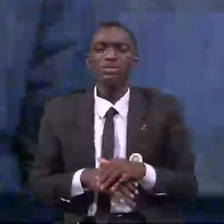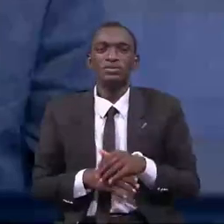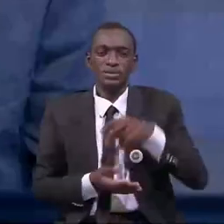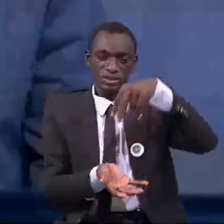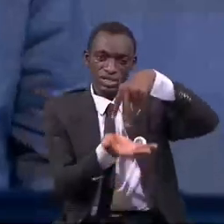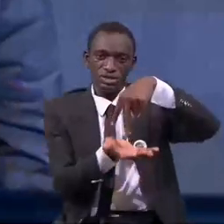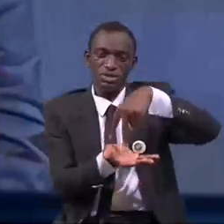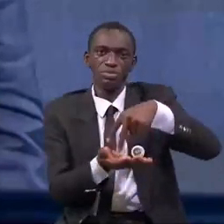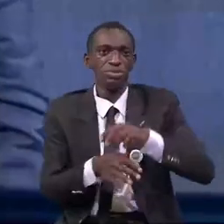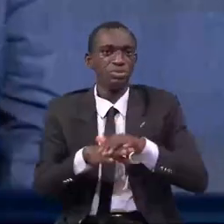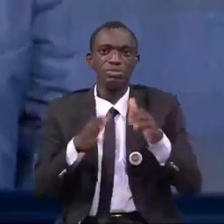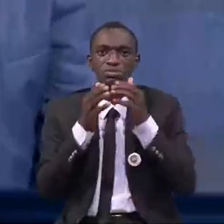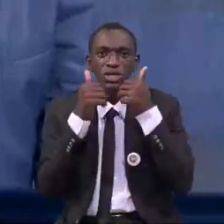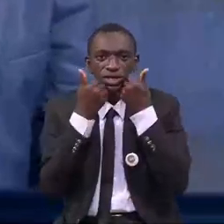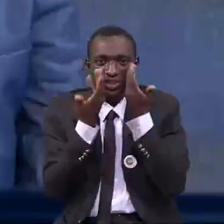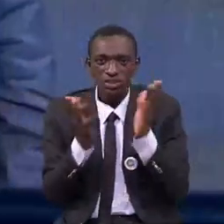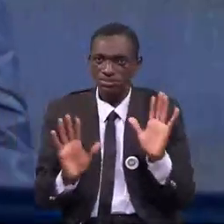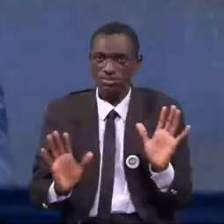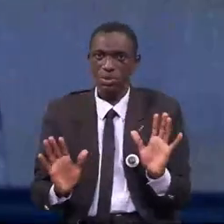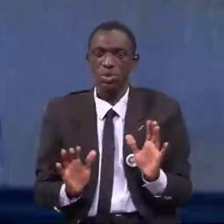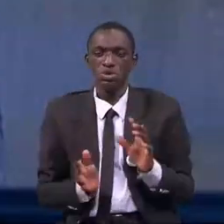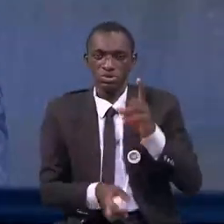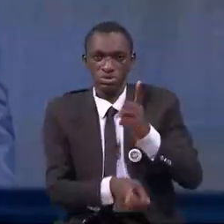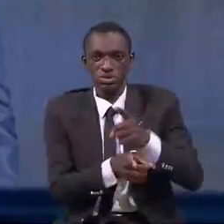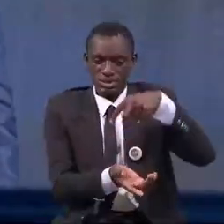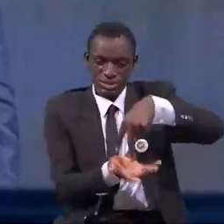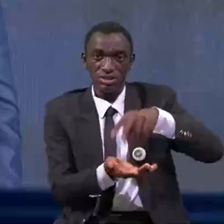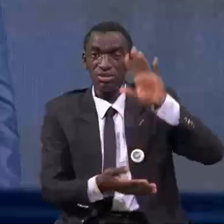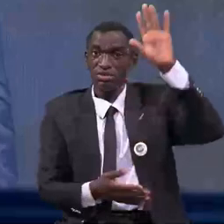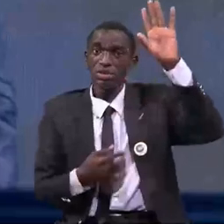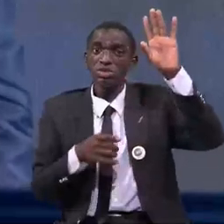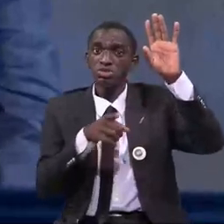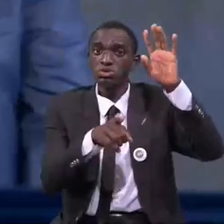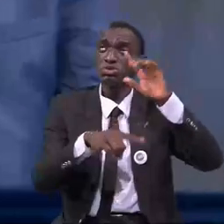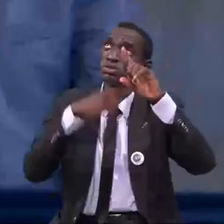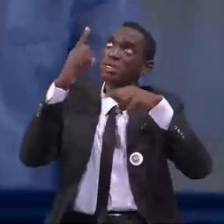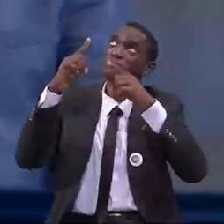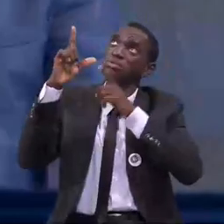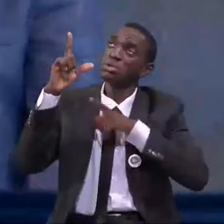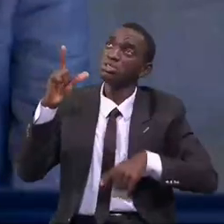et tenez-vous debout seigneur je suis ici